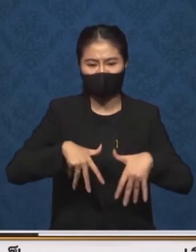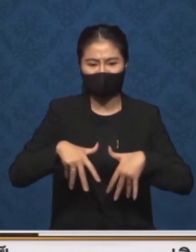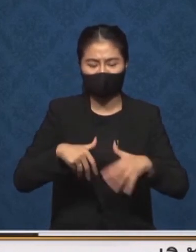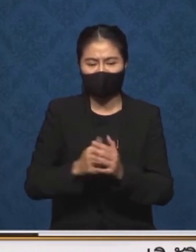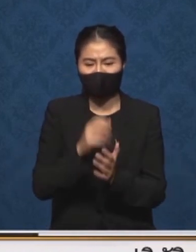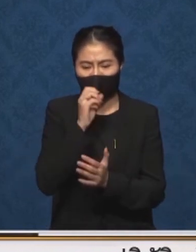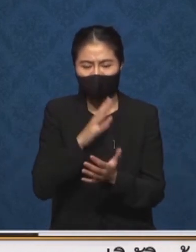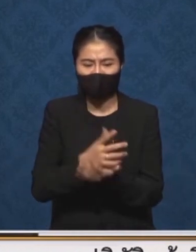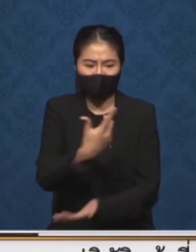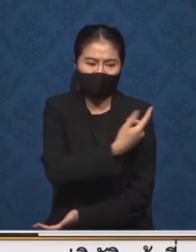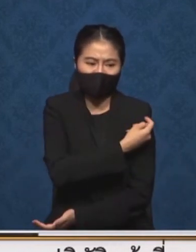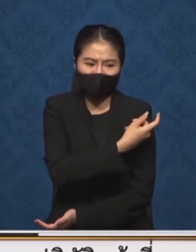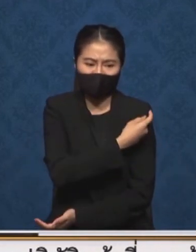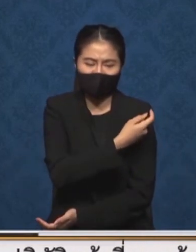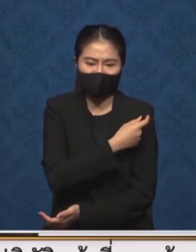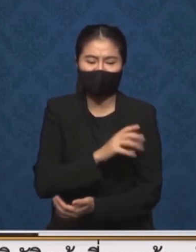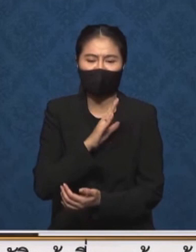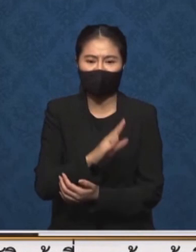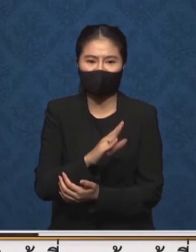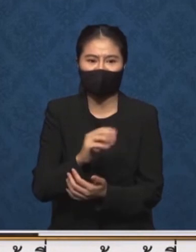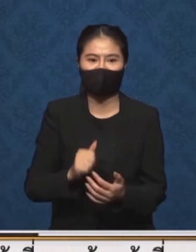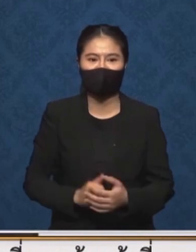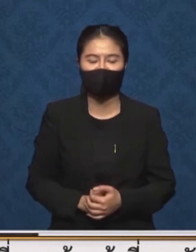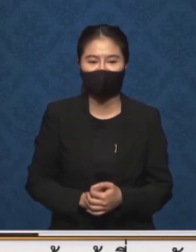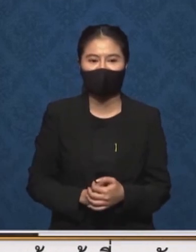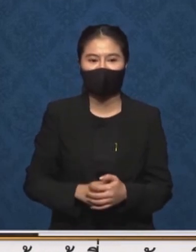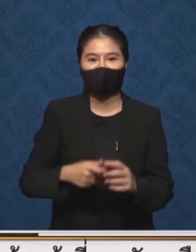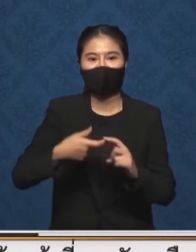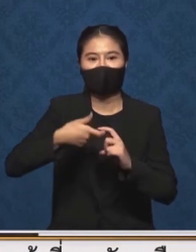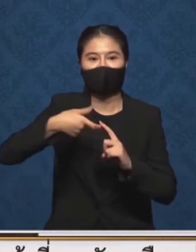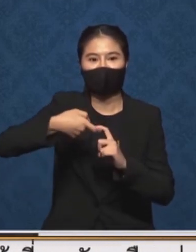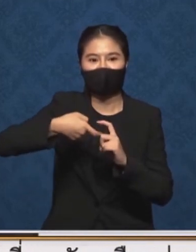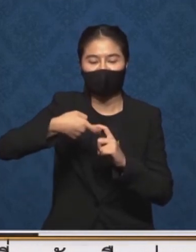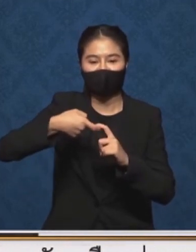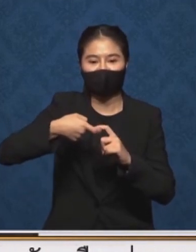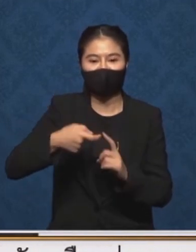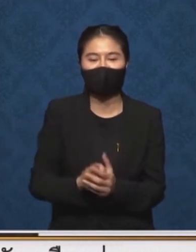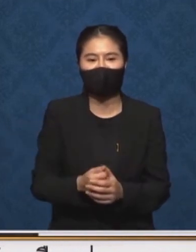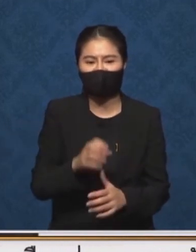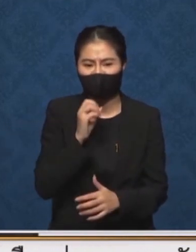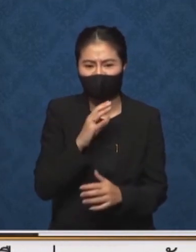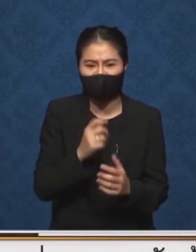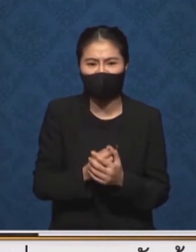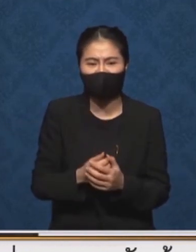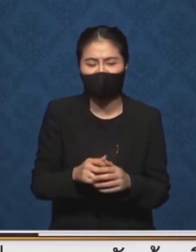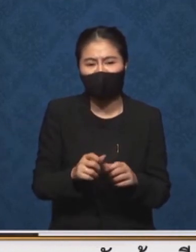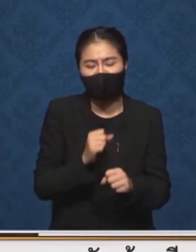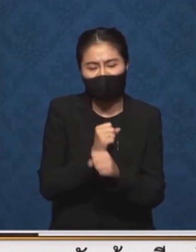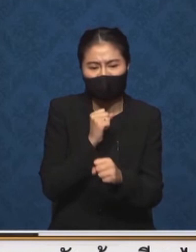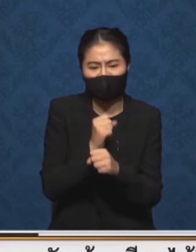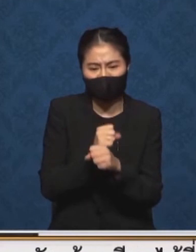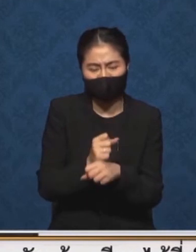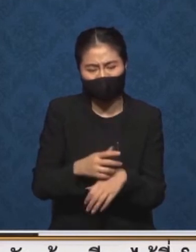กลงซือวัซินกับรัฐเซียไม่มีฝีมือมีเงื่อนงำแต่วาประเทศไย